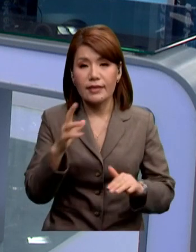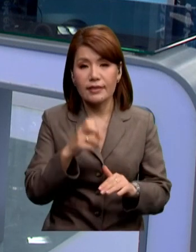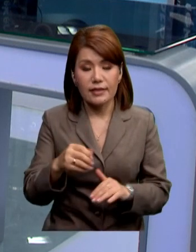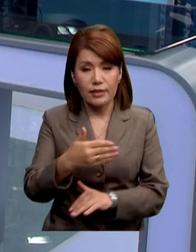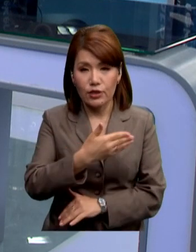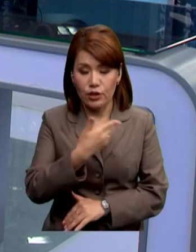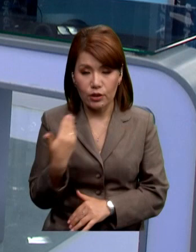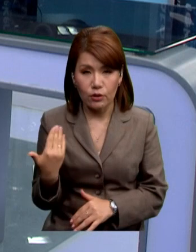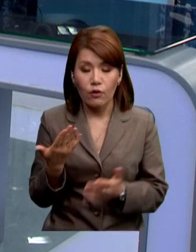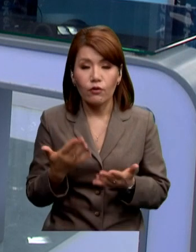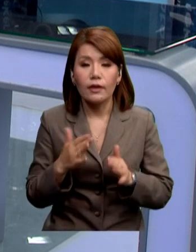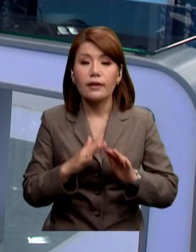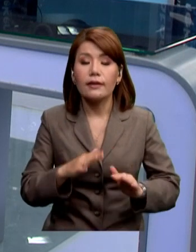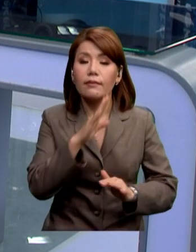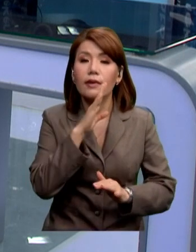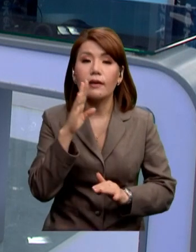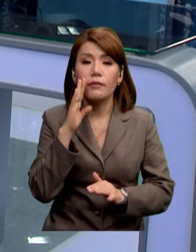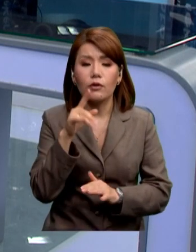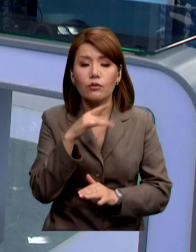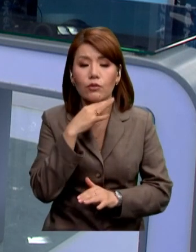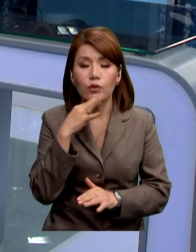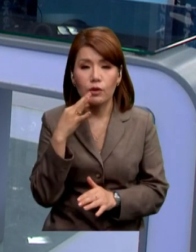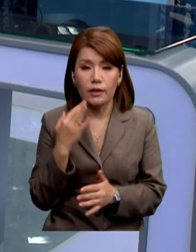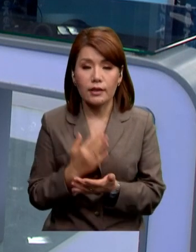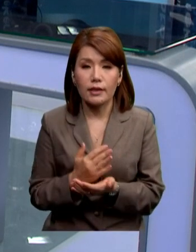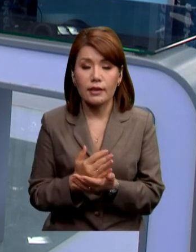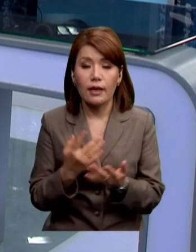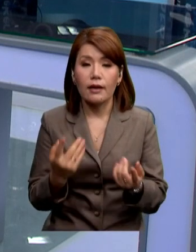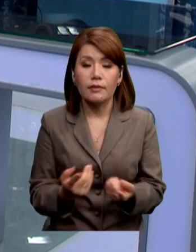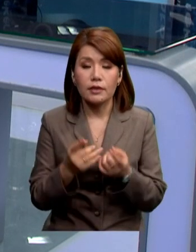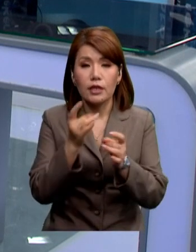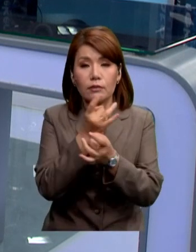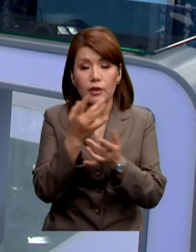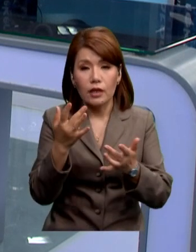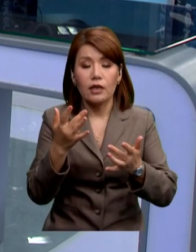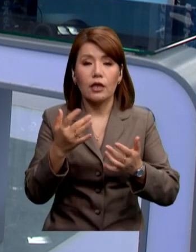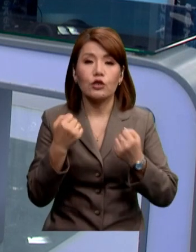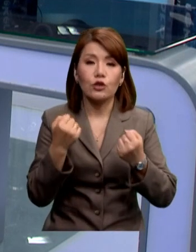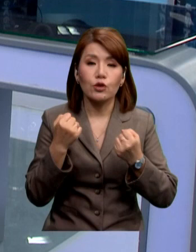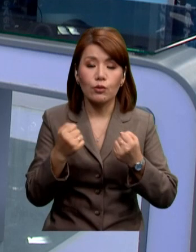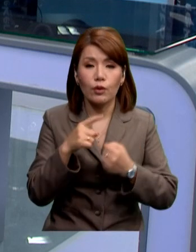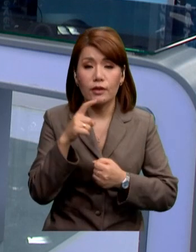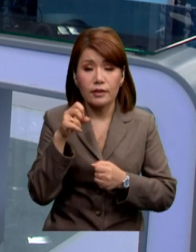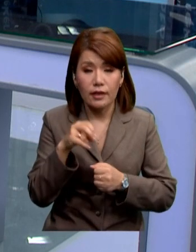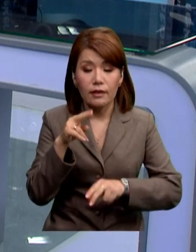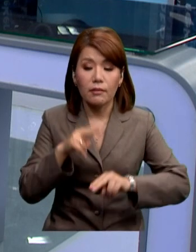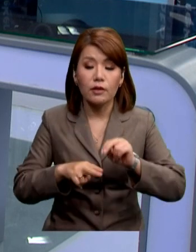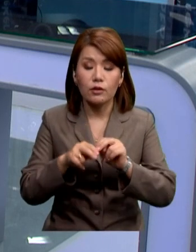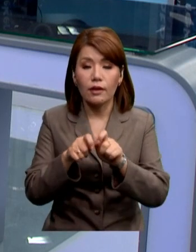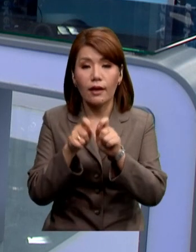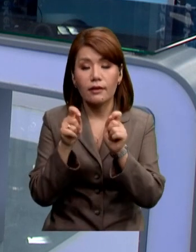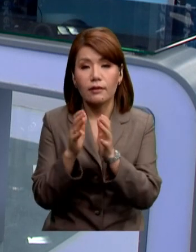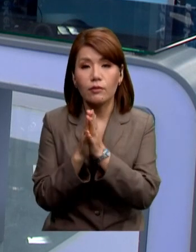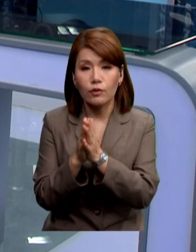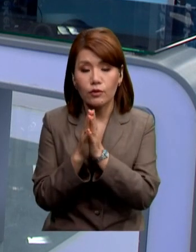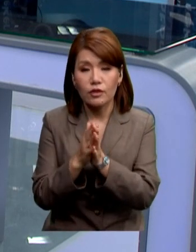өңірдегі көп балалы аналардың дені осы ауылдан. Қараша халық мәдениет үйі мен спорт кешенін салып берді сұрайды. 30 жылдан